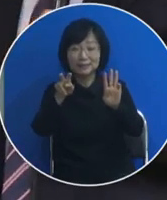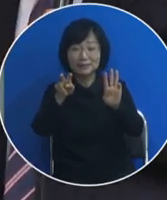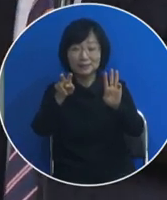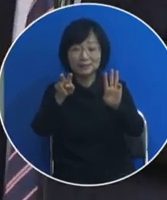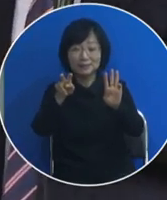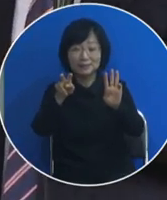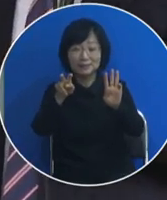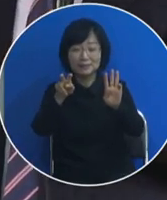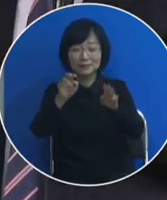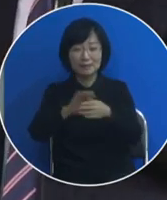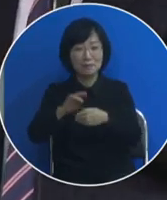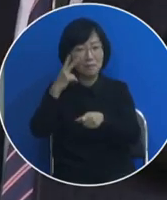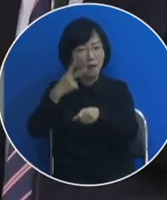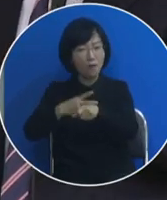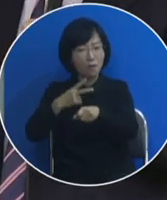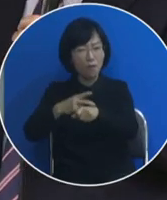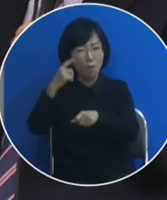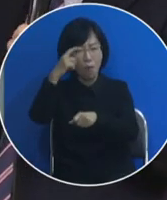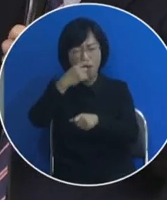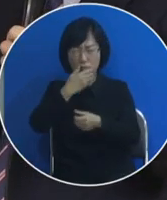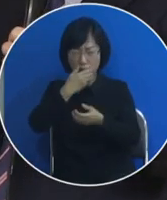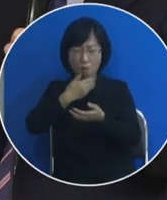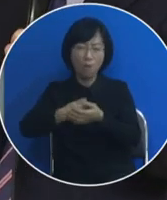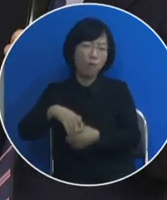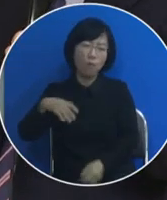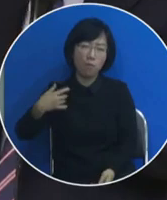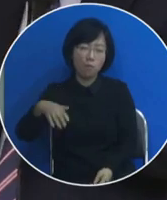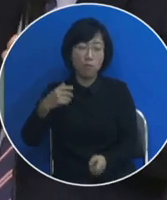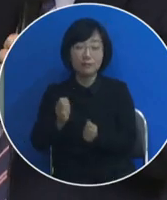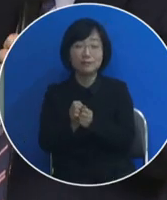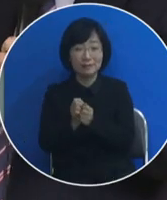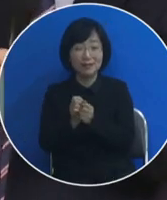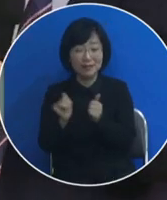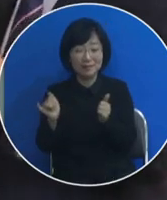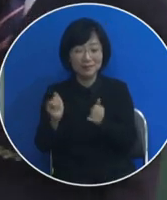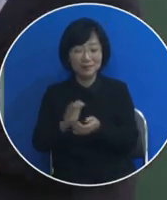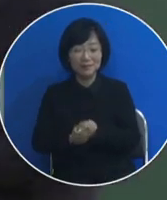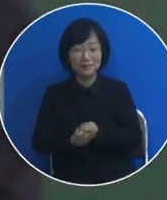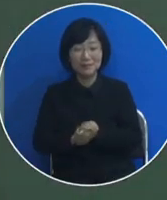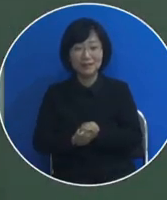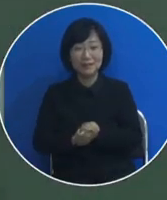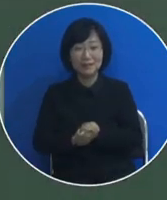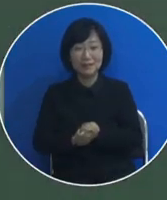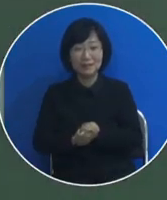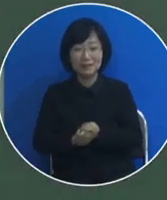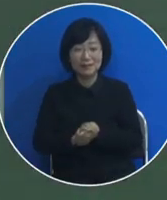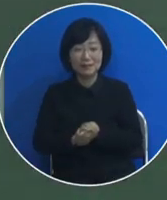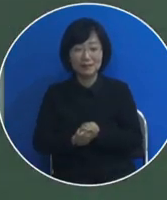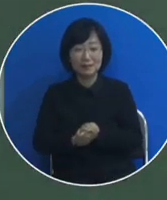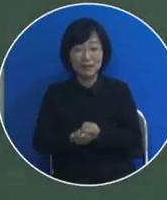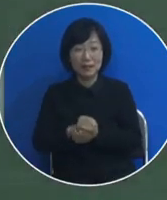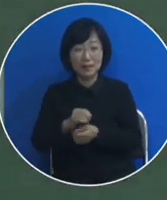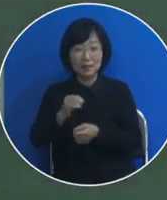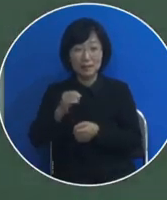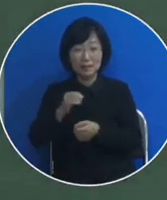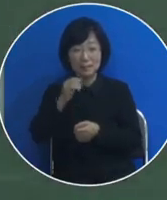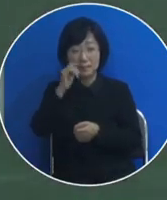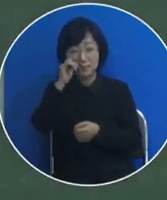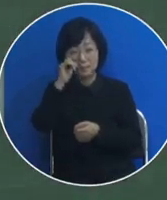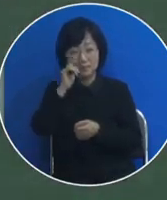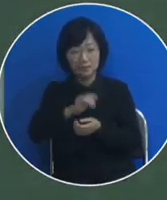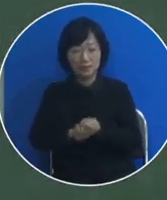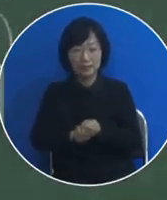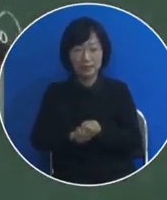참 대단한 인물입니다. He really was something. 나는 여러분이 이래 되기를 바랍니다. And I hope that you become like this. 어마어마한 성공을 한 인물이